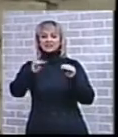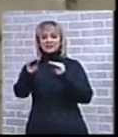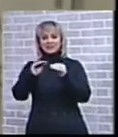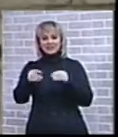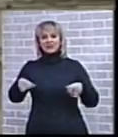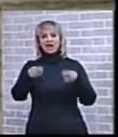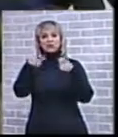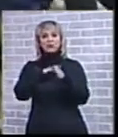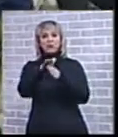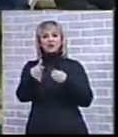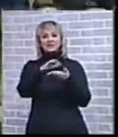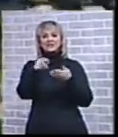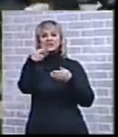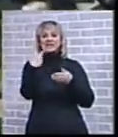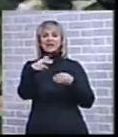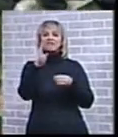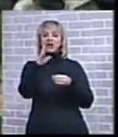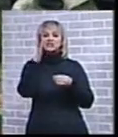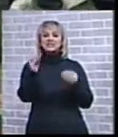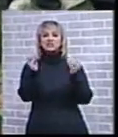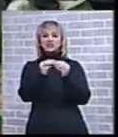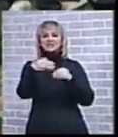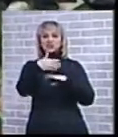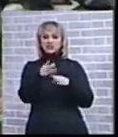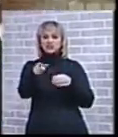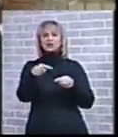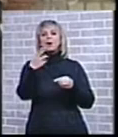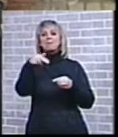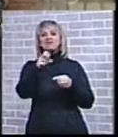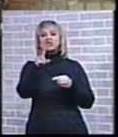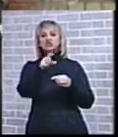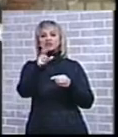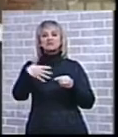гостинице. Полностью разрушены три квартиры, 10 повреждены. Все